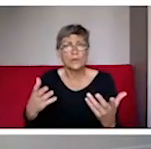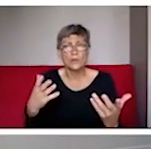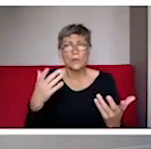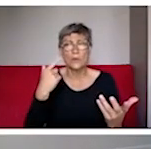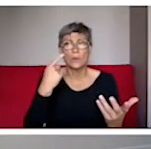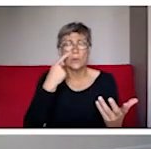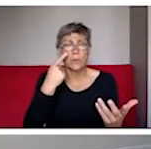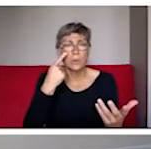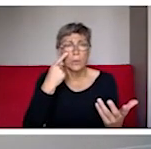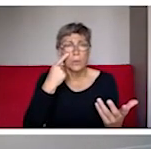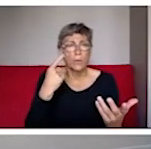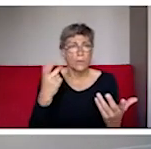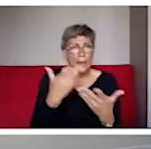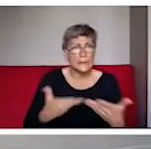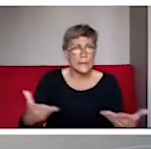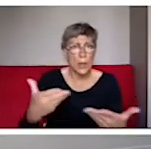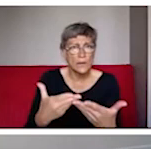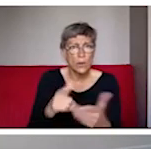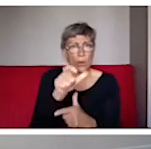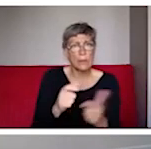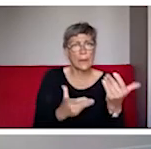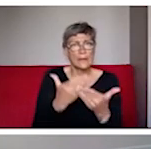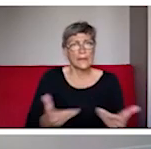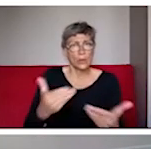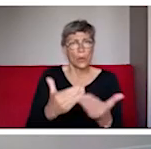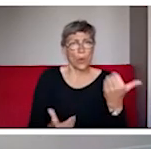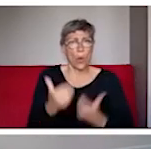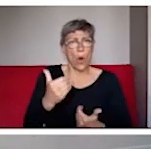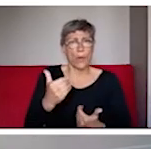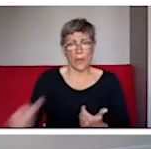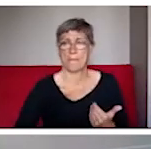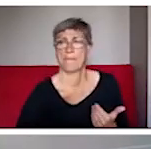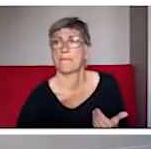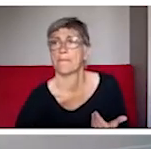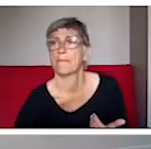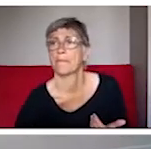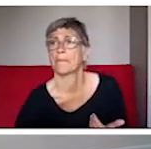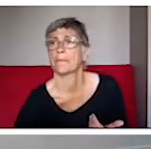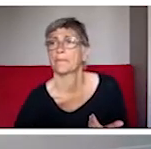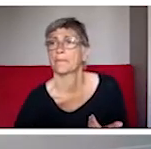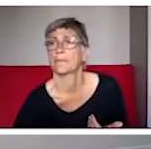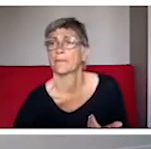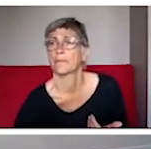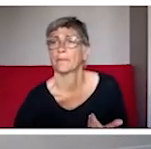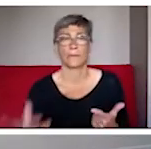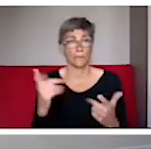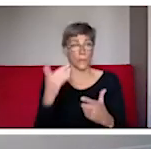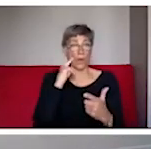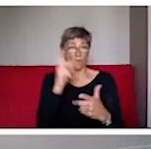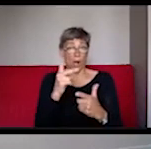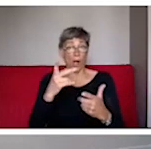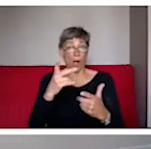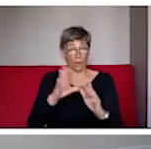situation des personnes en situation de handicap face à la formation professionnelle et à l'orientation. Donc,